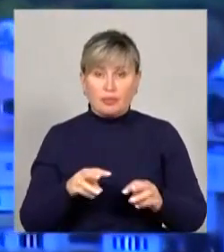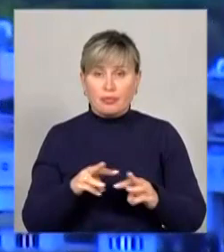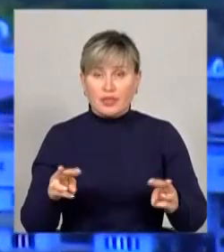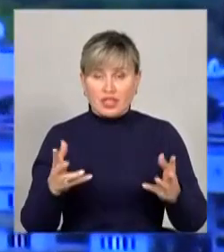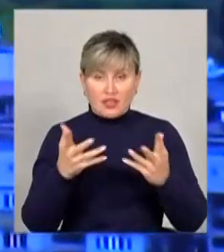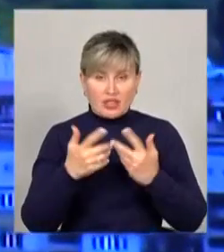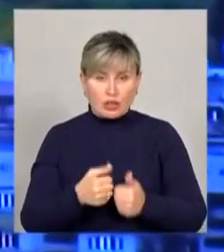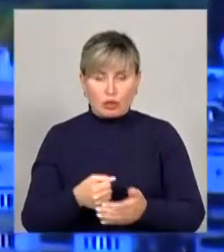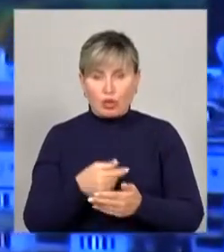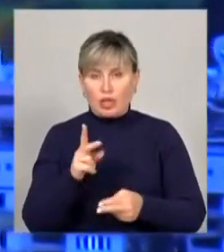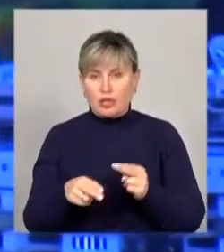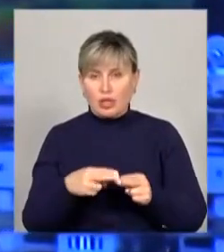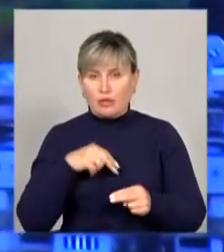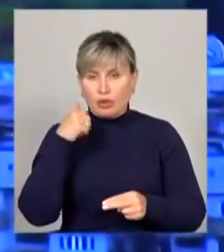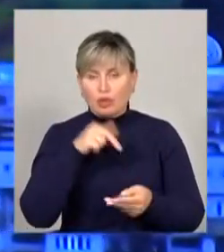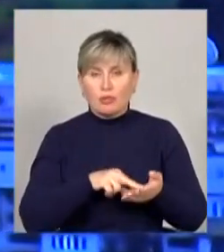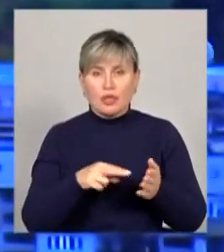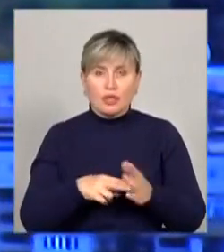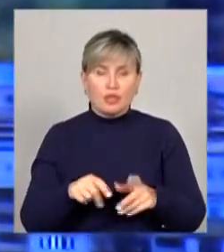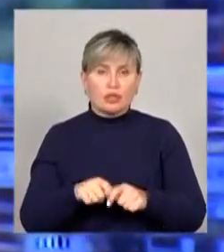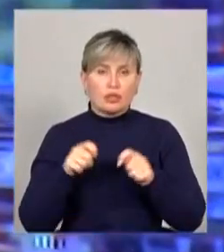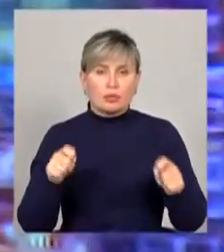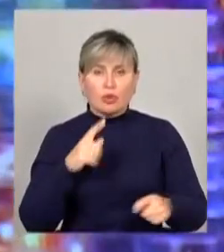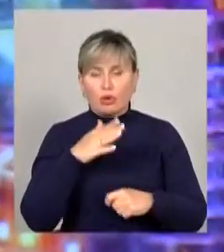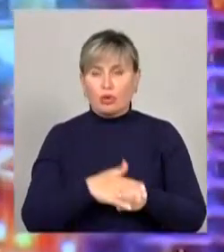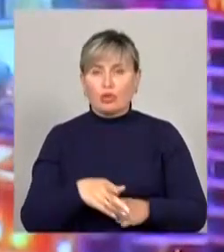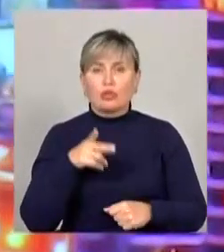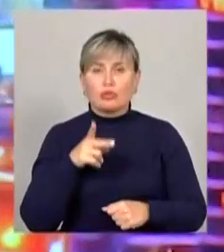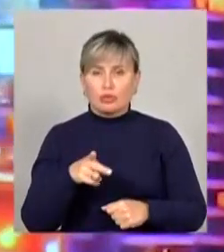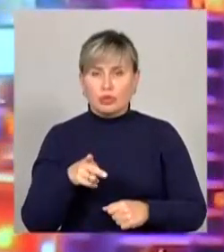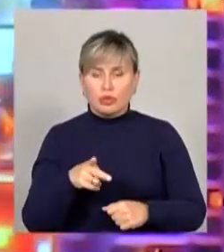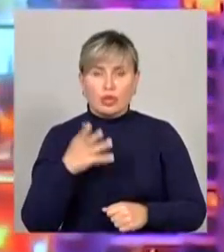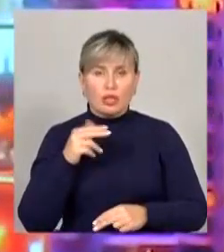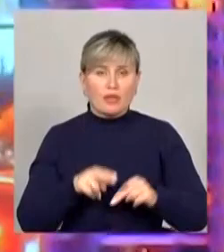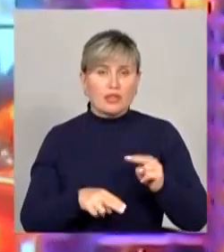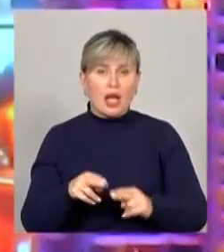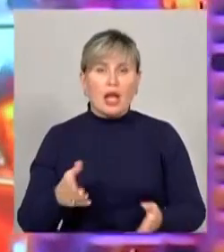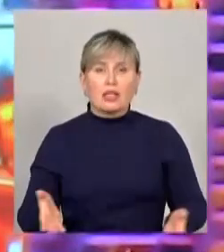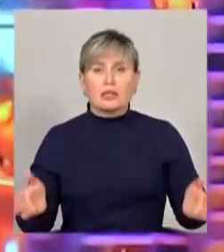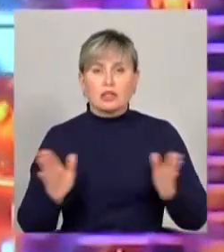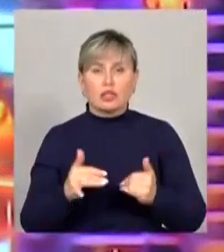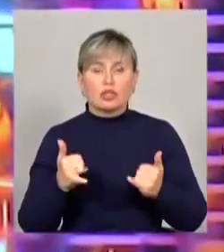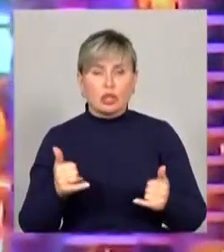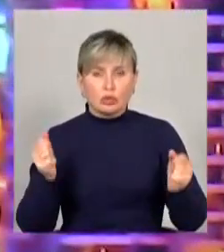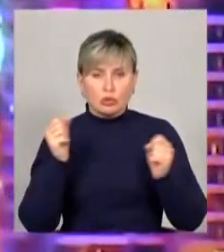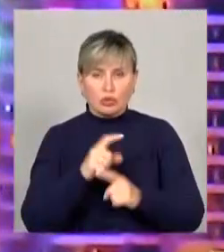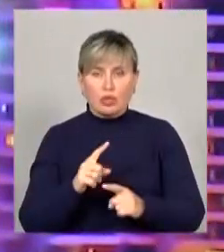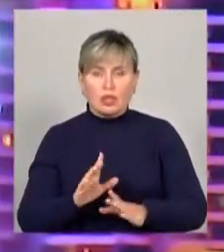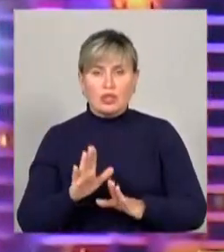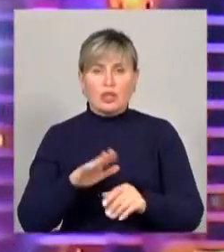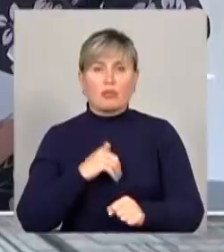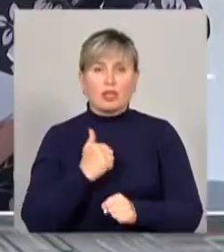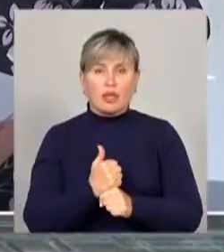Минцифровизации, до конца этого года планируют запустить порядка 2000 вышек. Когда возведут оставшиеся, прямо сейчас узнаем у замглавы